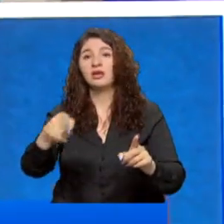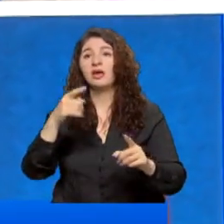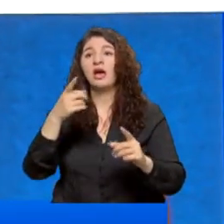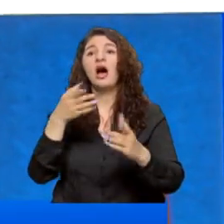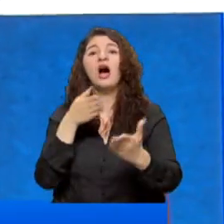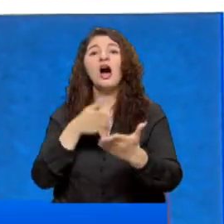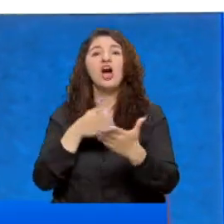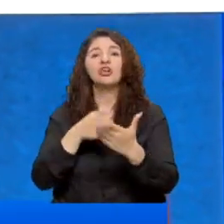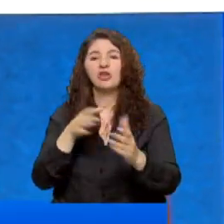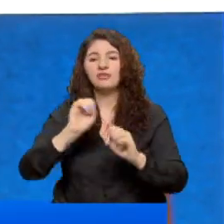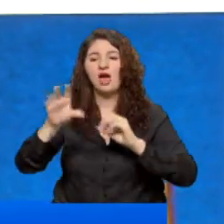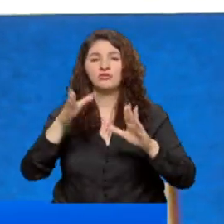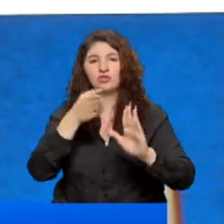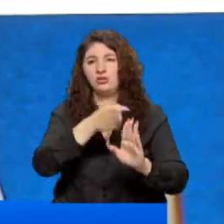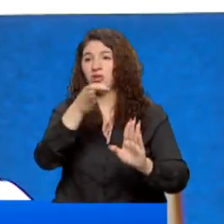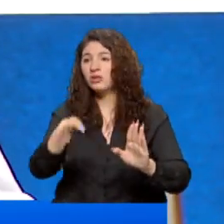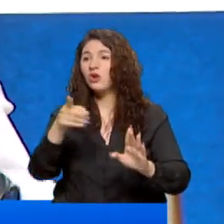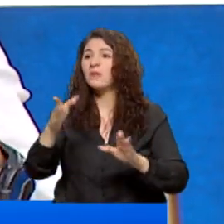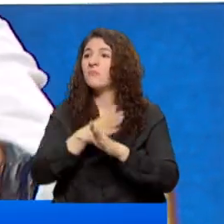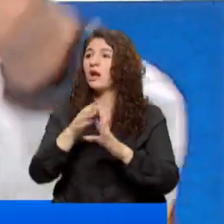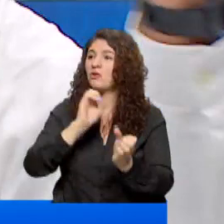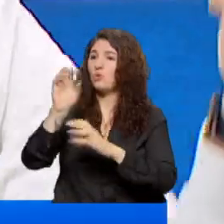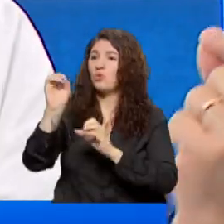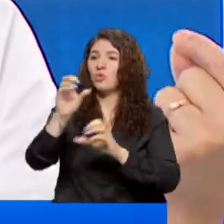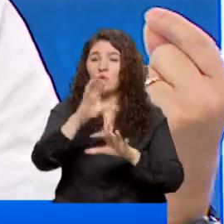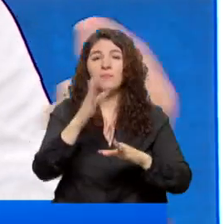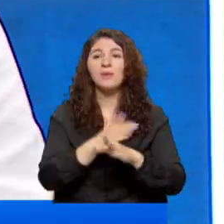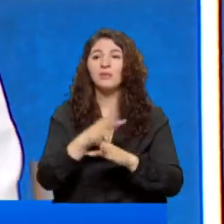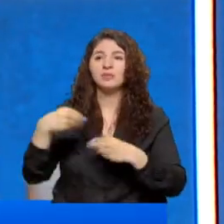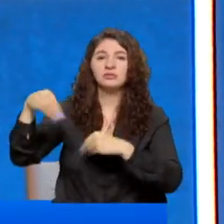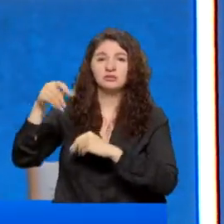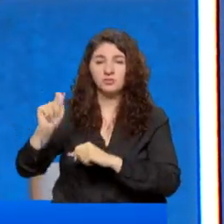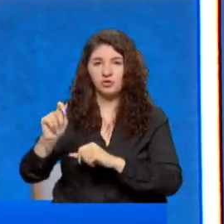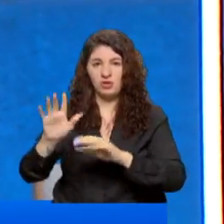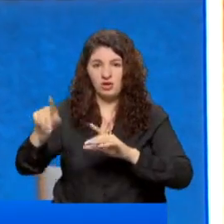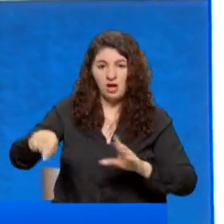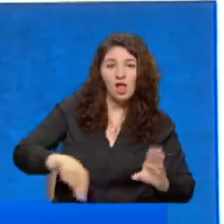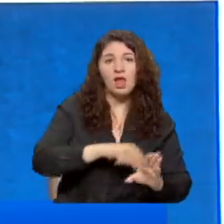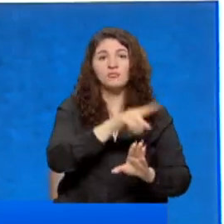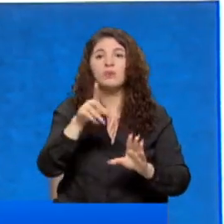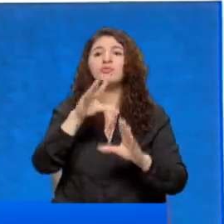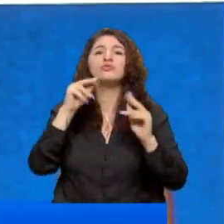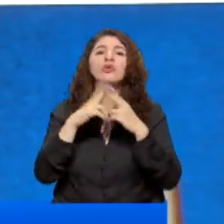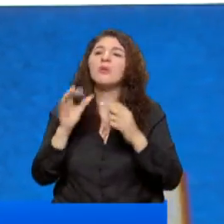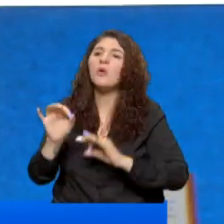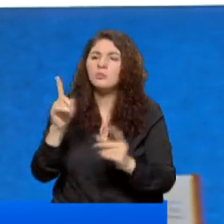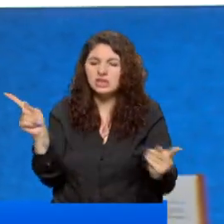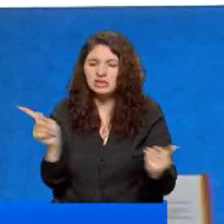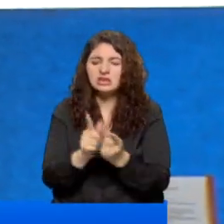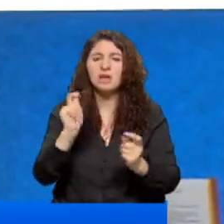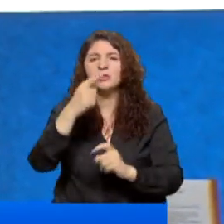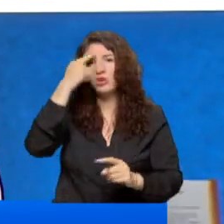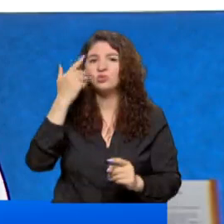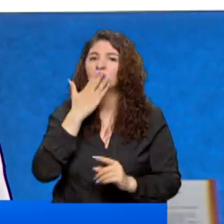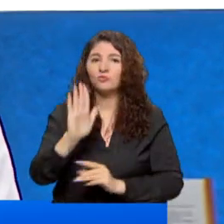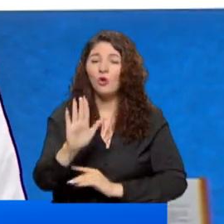aracı ya gidiyor yani dağıtıcıya gidiyor dağıtıcı marketlere götürüyor marketlerden satış yapılıyor Bütün dünyada bu böyledir bunu kısaltma şansınız